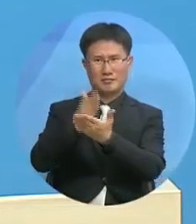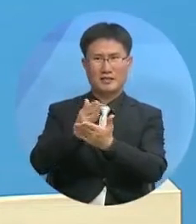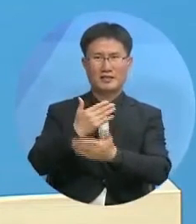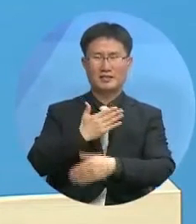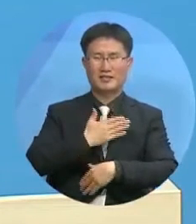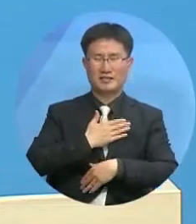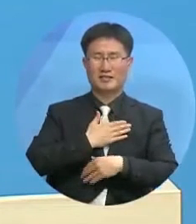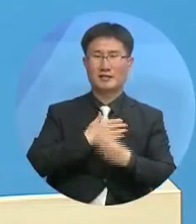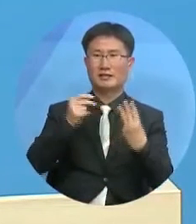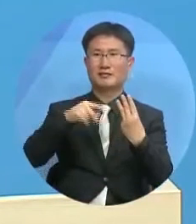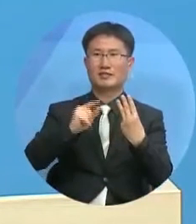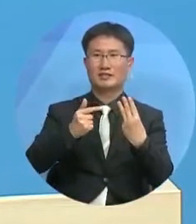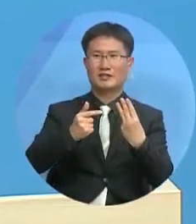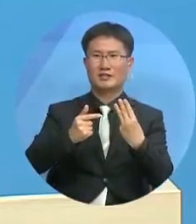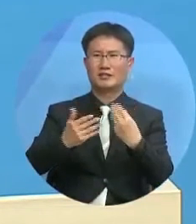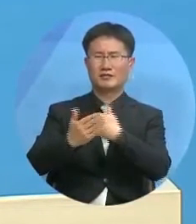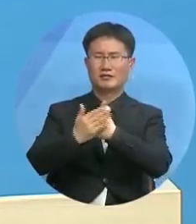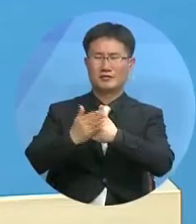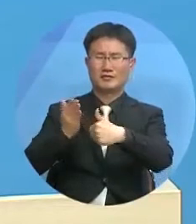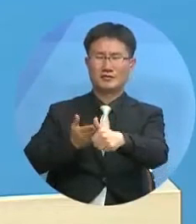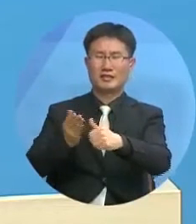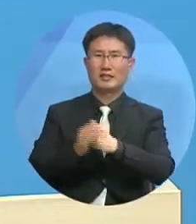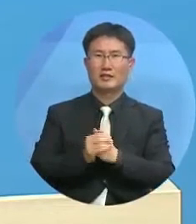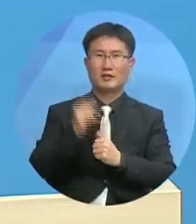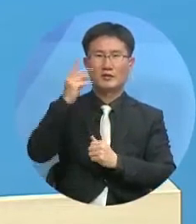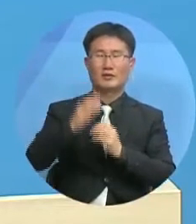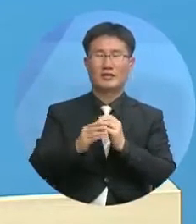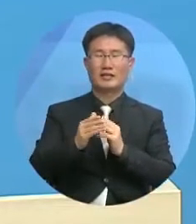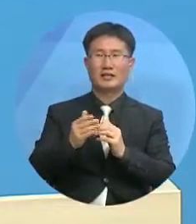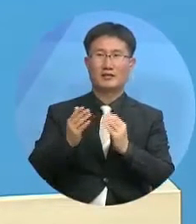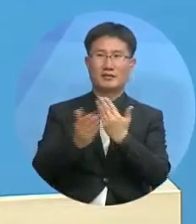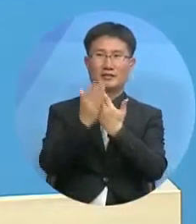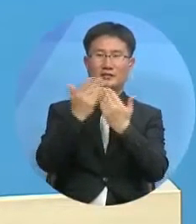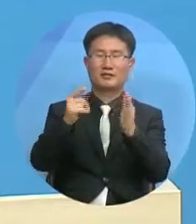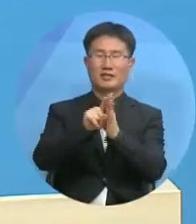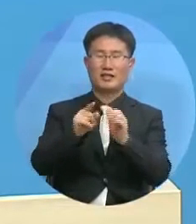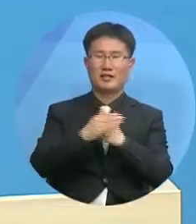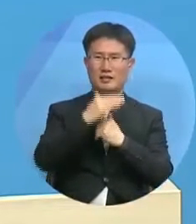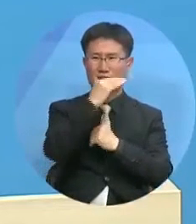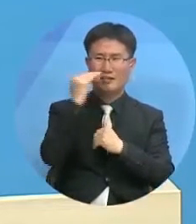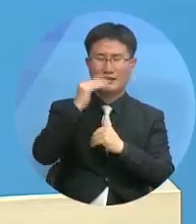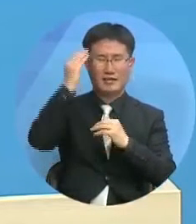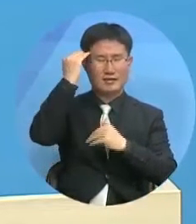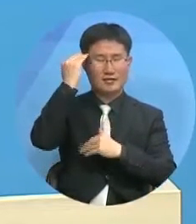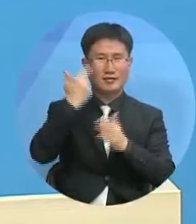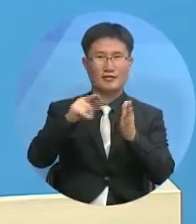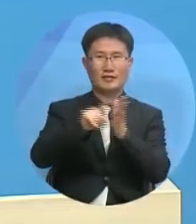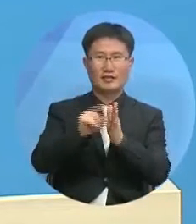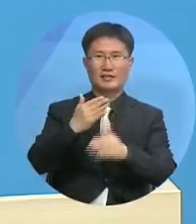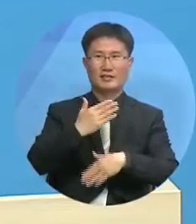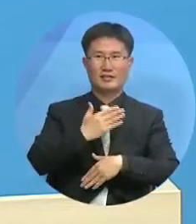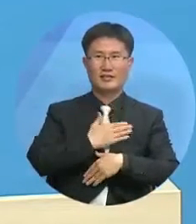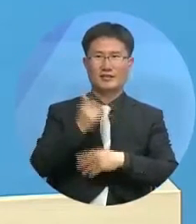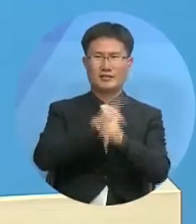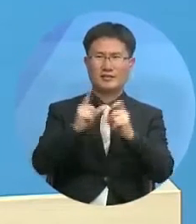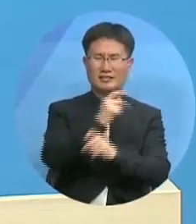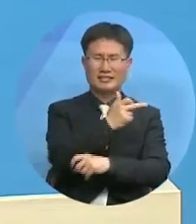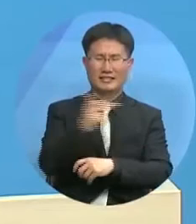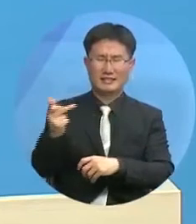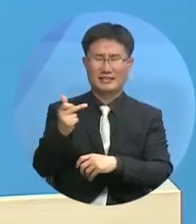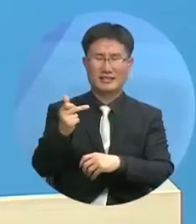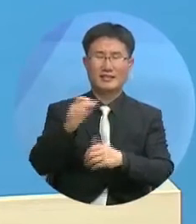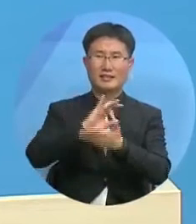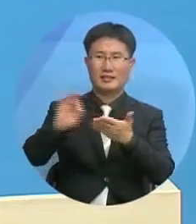심상정 삼선시켜 주십시오. 고향 발전을 위해, 정의로운 대한민국을 위해 저 심상정 더 크게